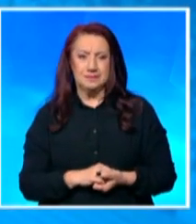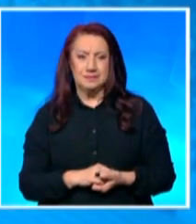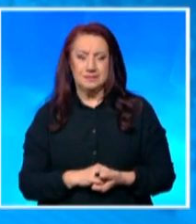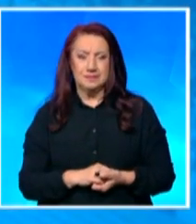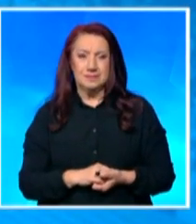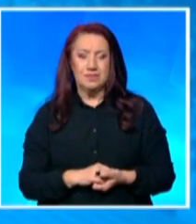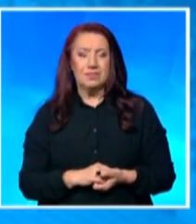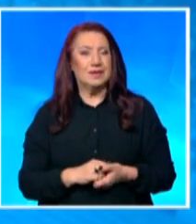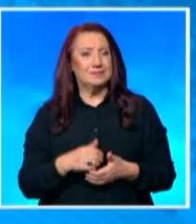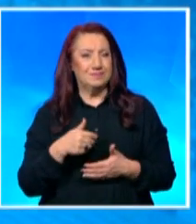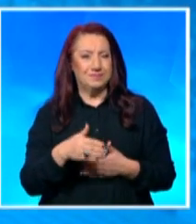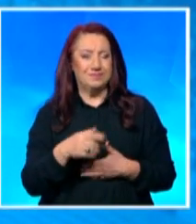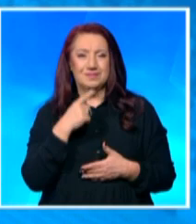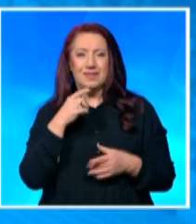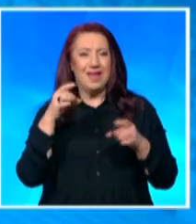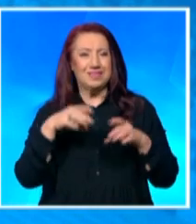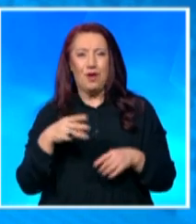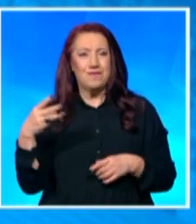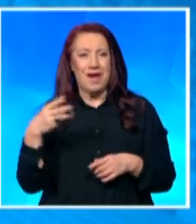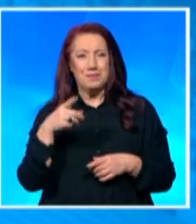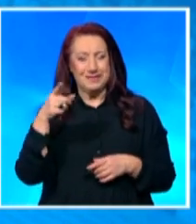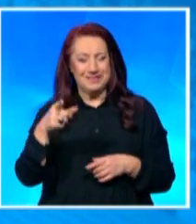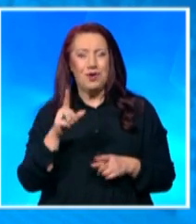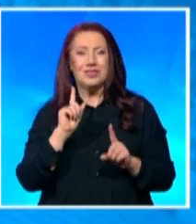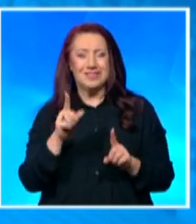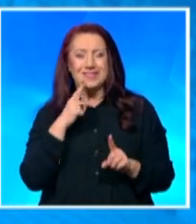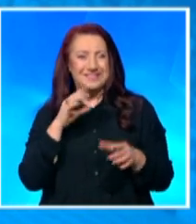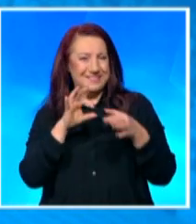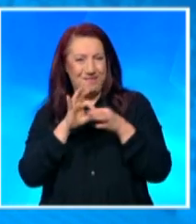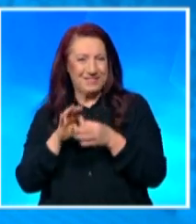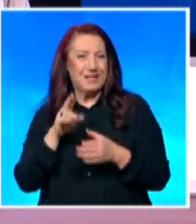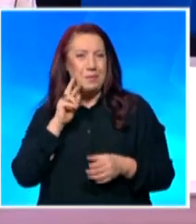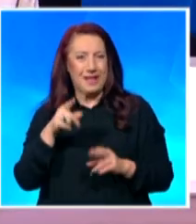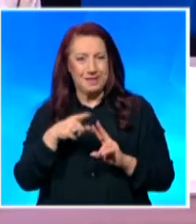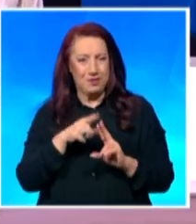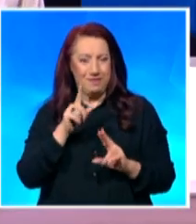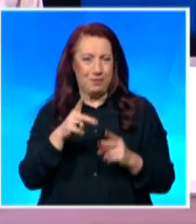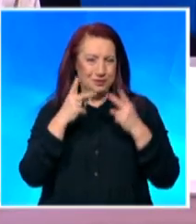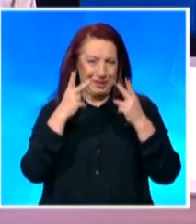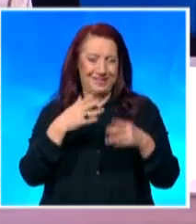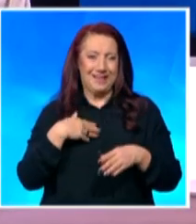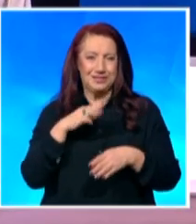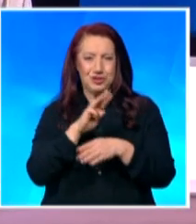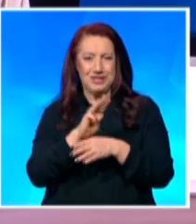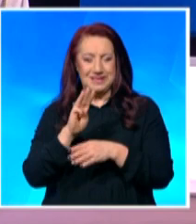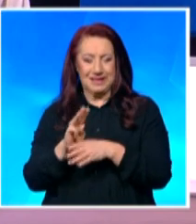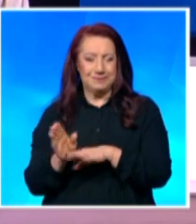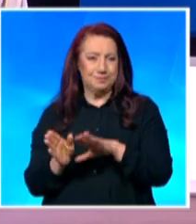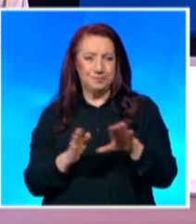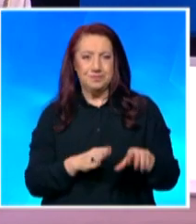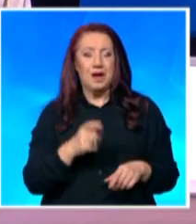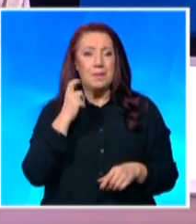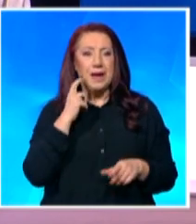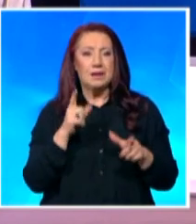Новият епизод от поредицата в ръкавиците на Пулеви е вече на сайта btvsport.bg. Байер Мюнхен наказа Садио Мане